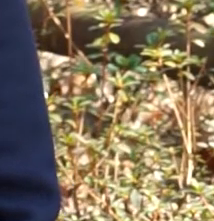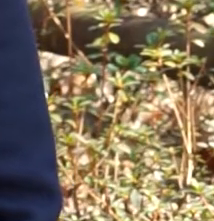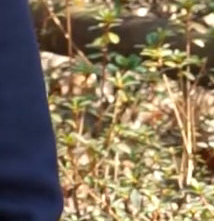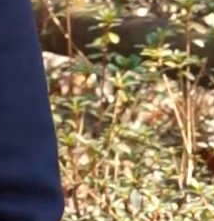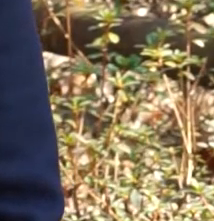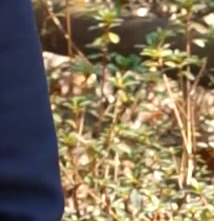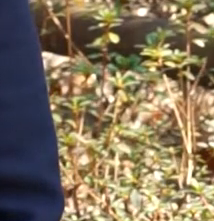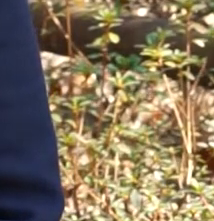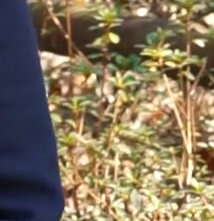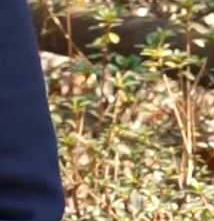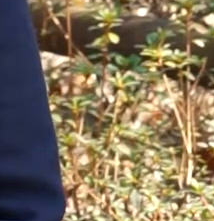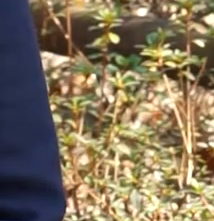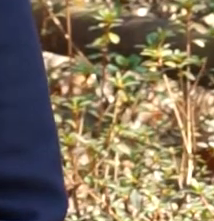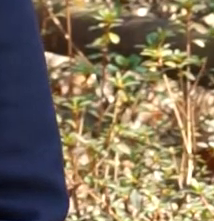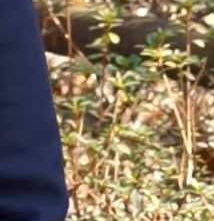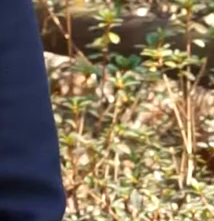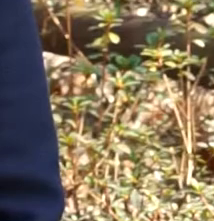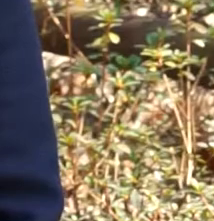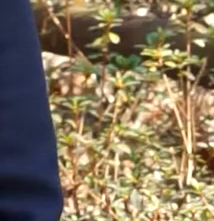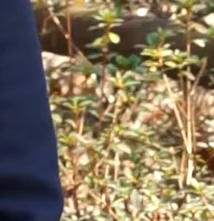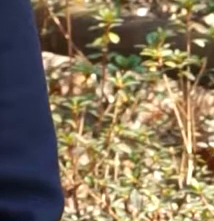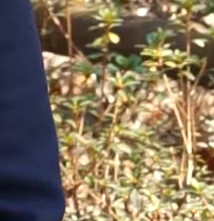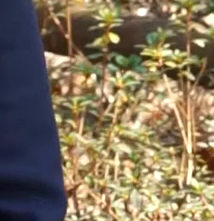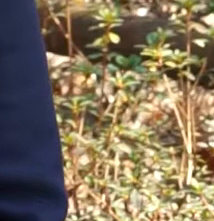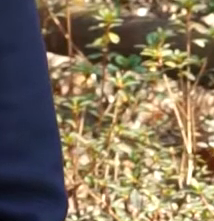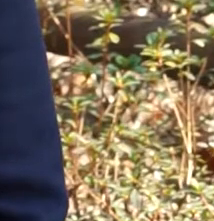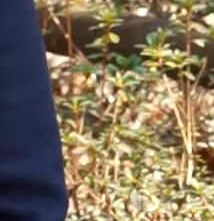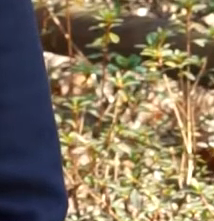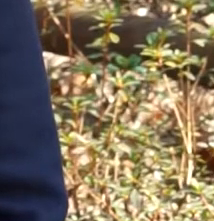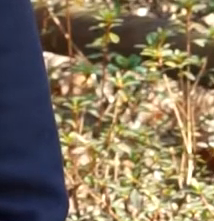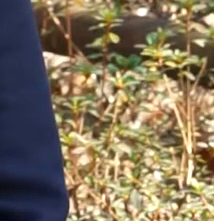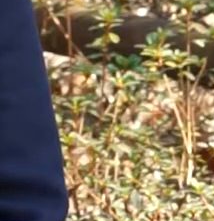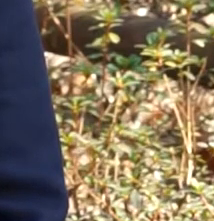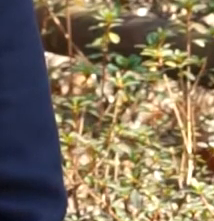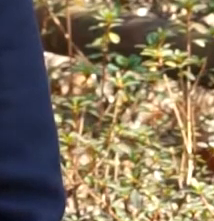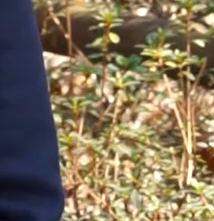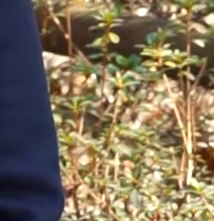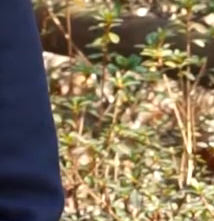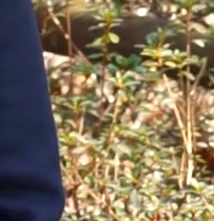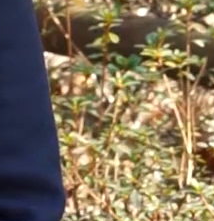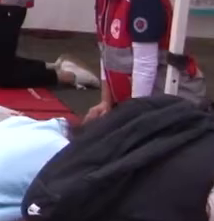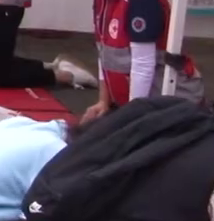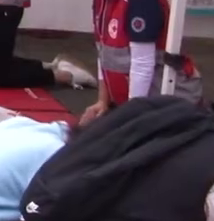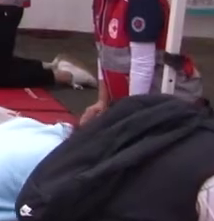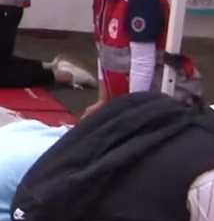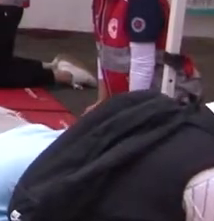포인트를 현금처럼 사용할 수 있는데 특히 서점에서 큰 인기를 얻고 있습니다.